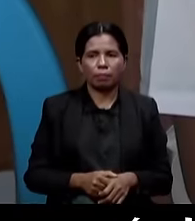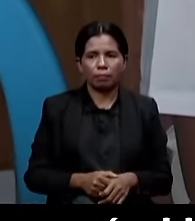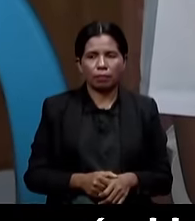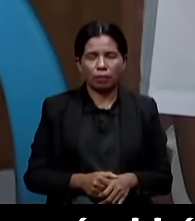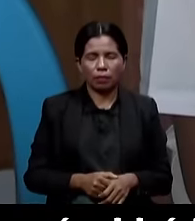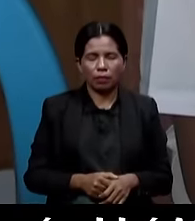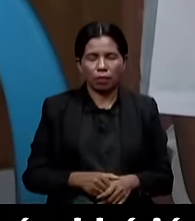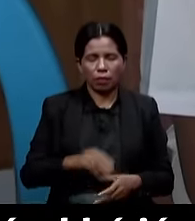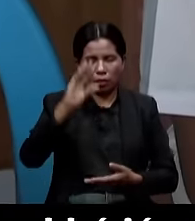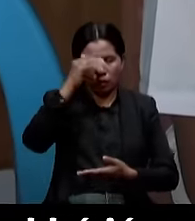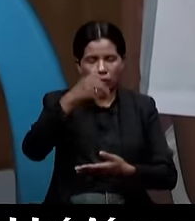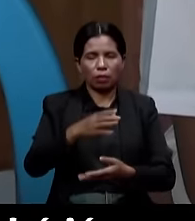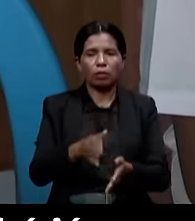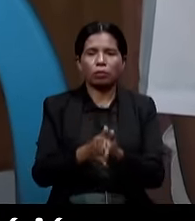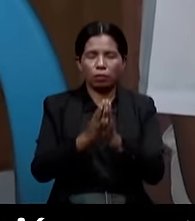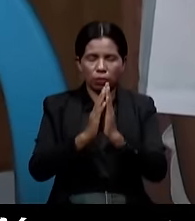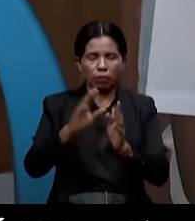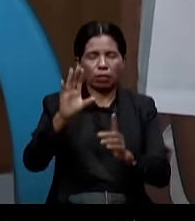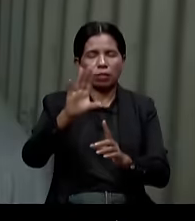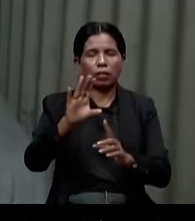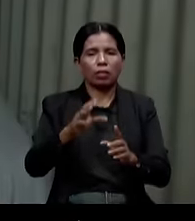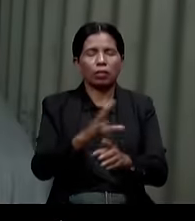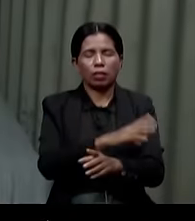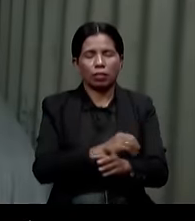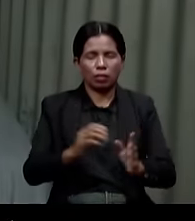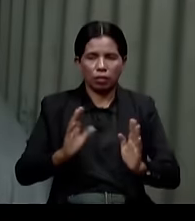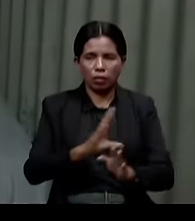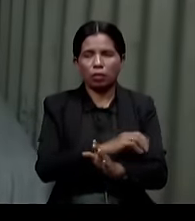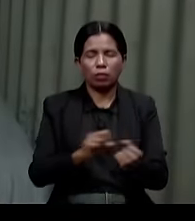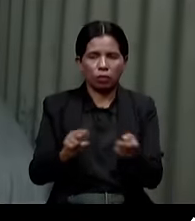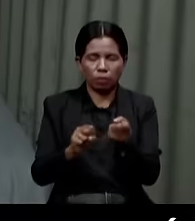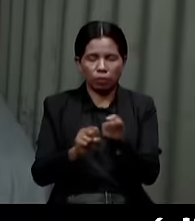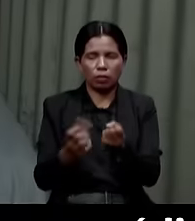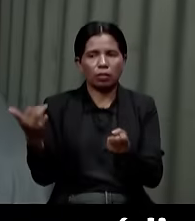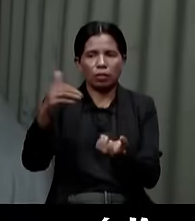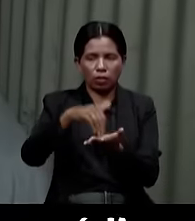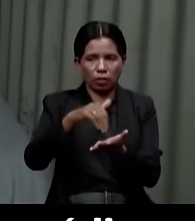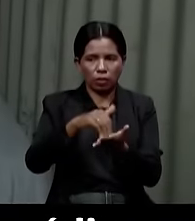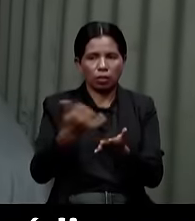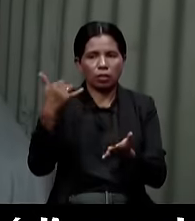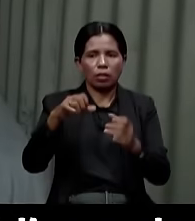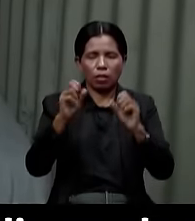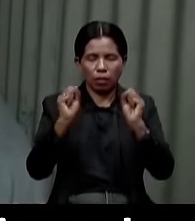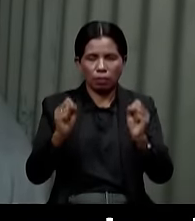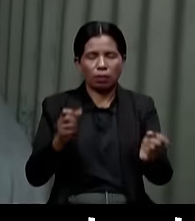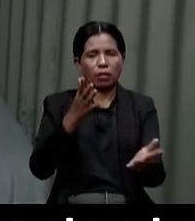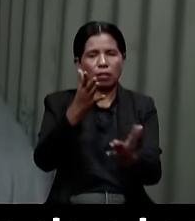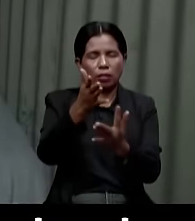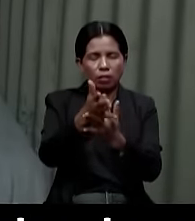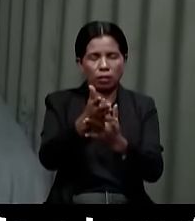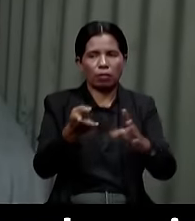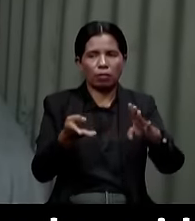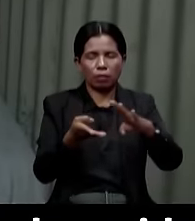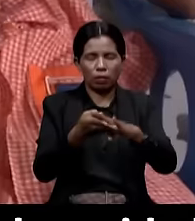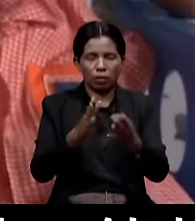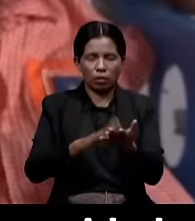Wan kiak ne husu ba autoridade relevante sira atu suporta sira ni estudo atu sira mos bele acesu ba banco